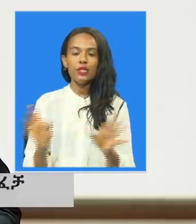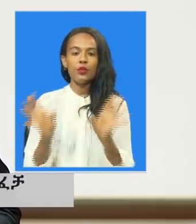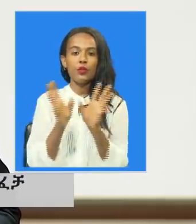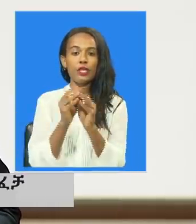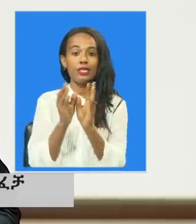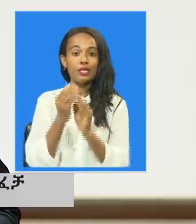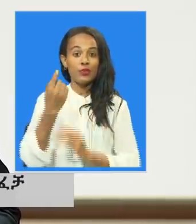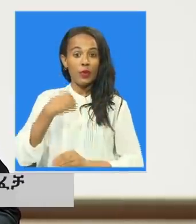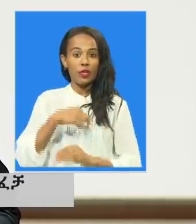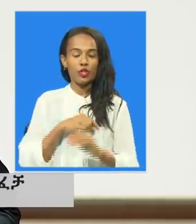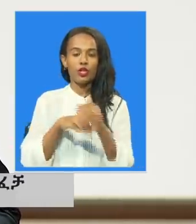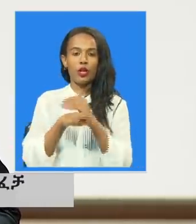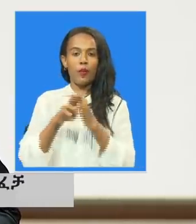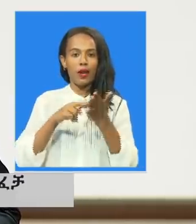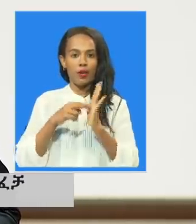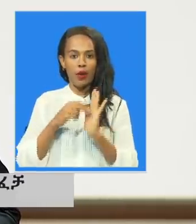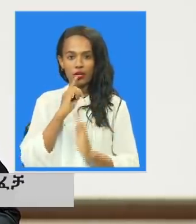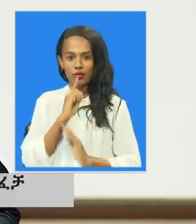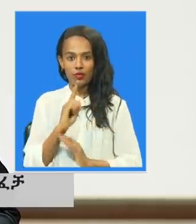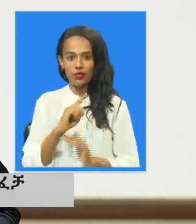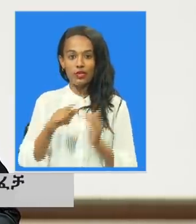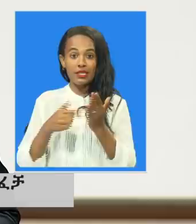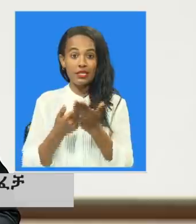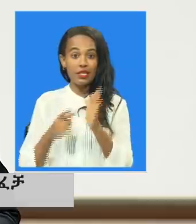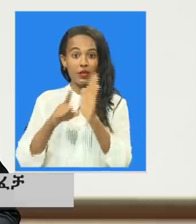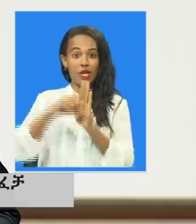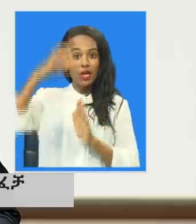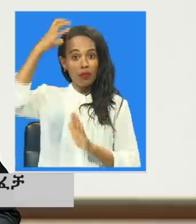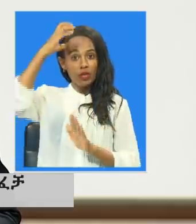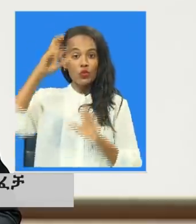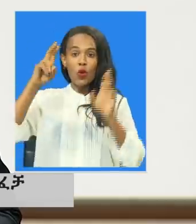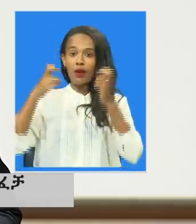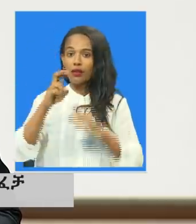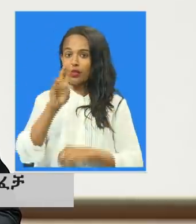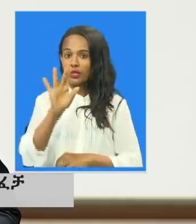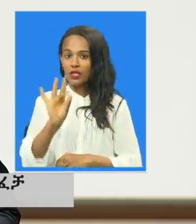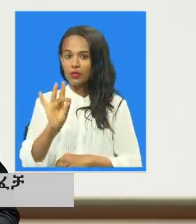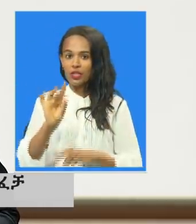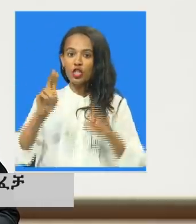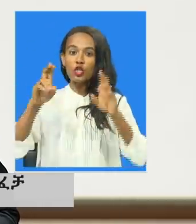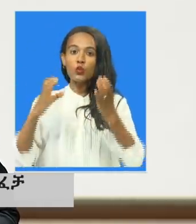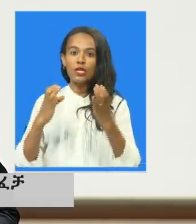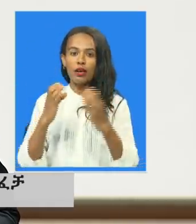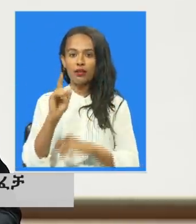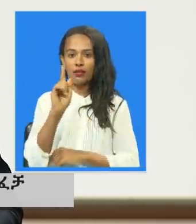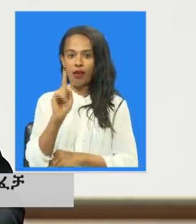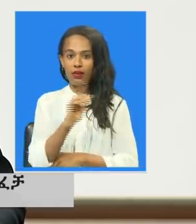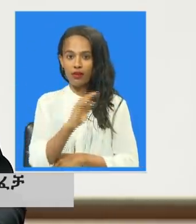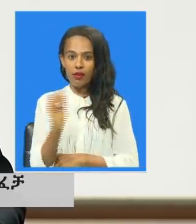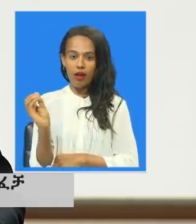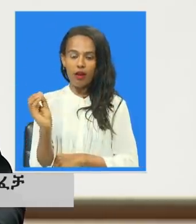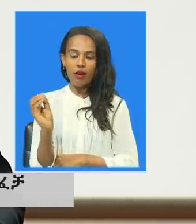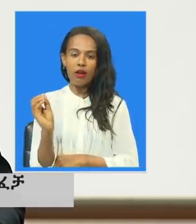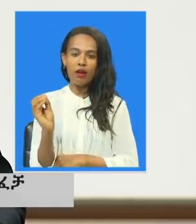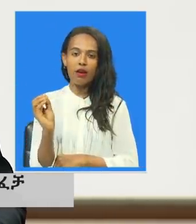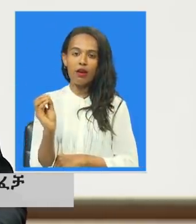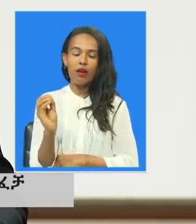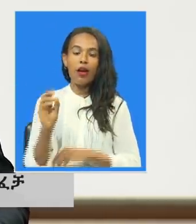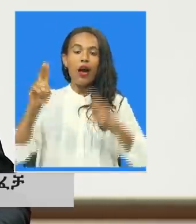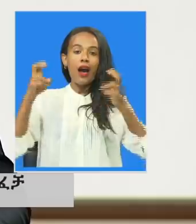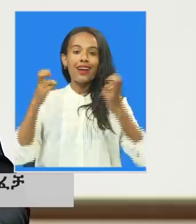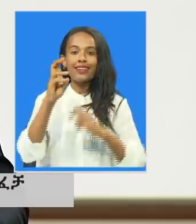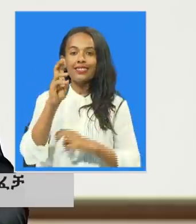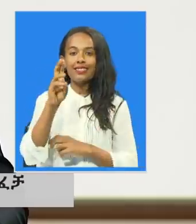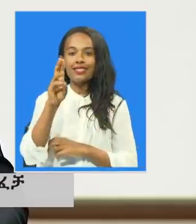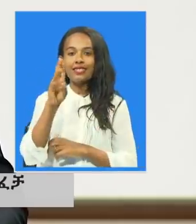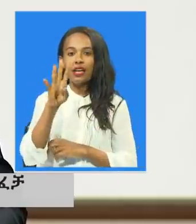ስብሰባችን እንሄዳለን ማለት ነው። ስለዚህም በህገ መንግስቱ አንቀጽ 58 ንዑስ አንቀጽ 1 እና አንቀጽ 64